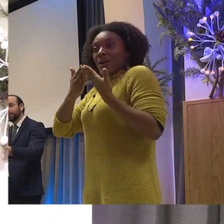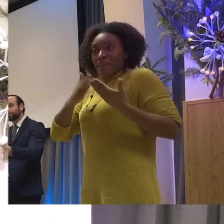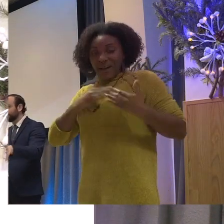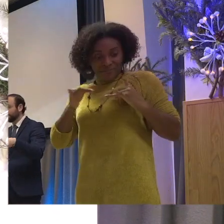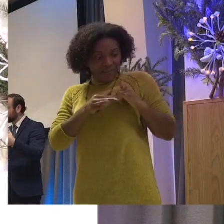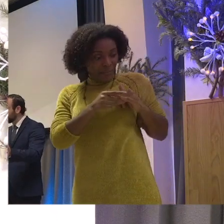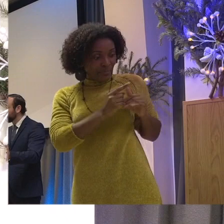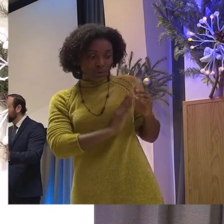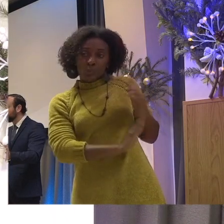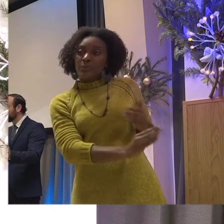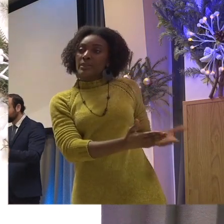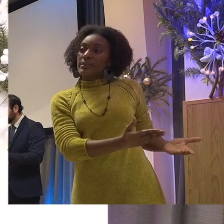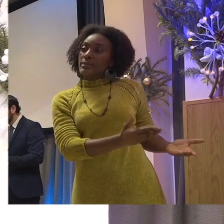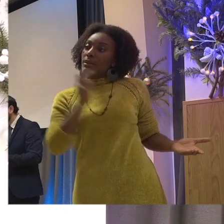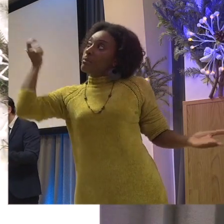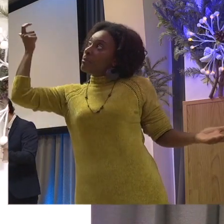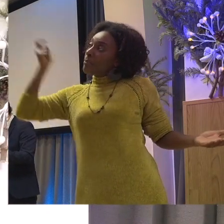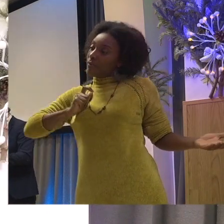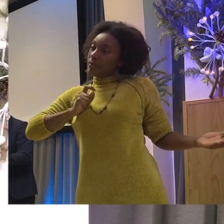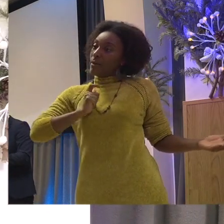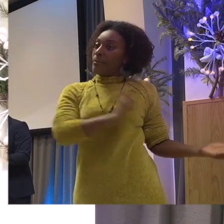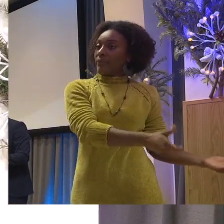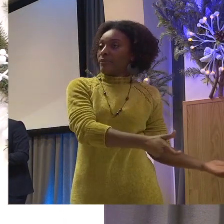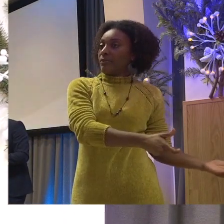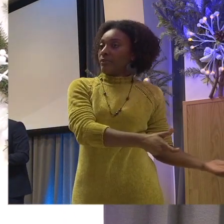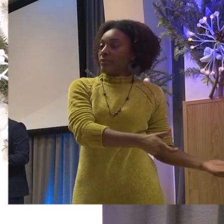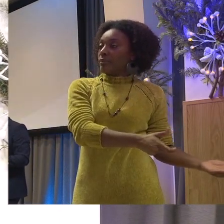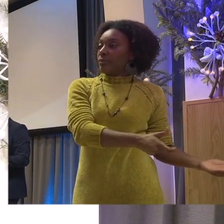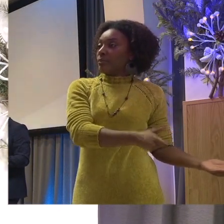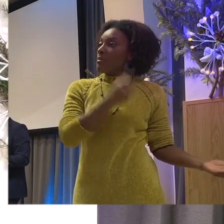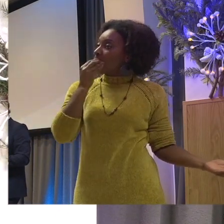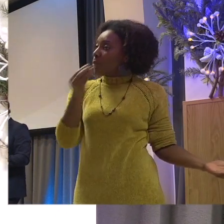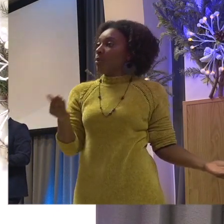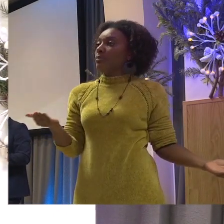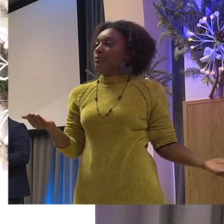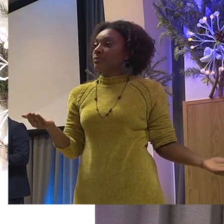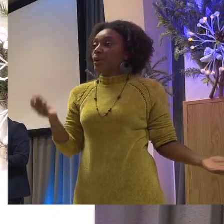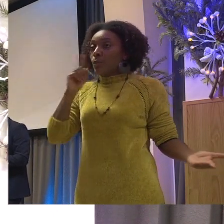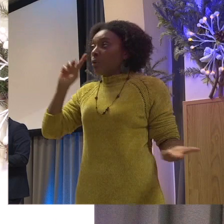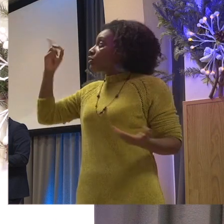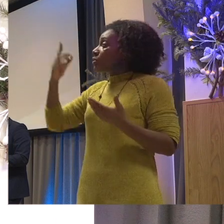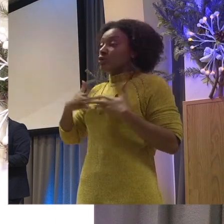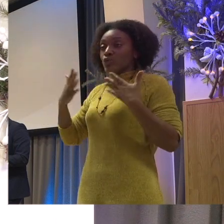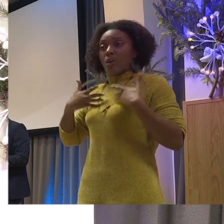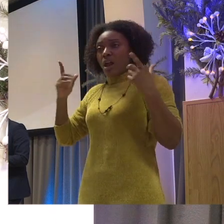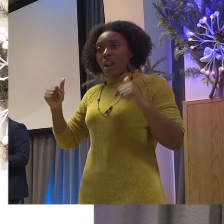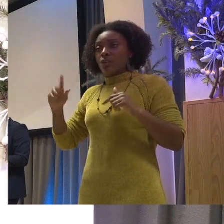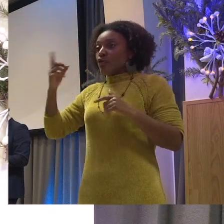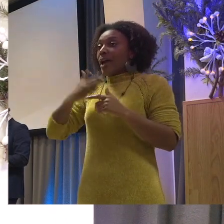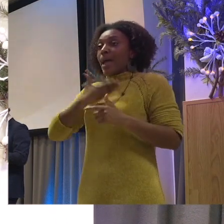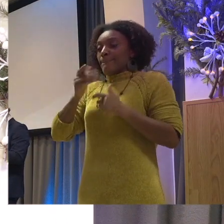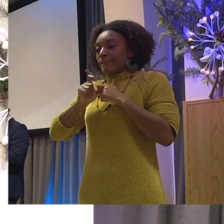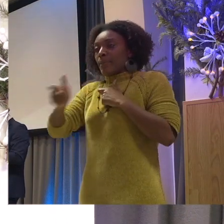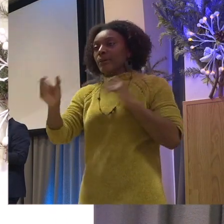mari se fait naturellement et se fait dans l'ordre et dans la joie parce que Dieu est un Dieu de joie et un Dieu d'ordre. Alléluia.